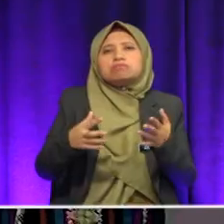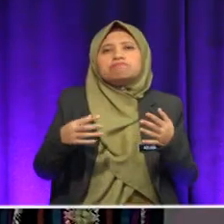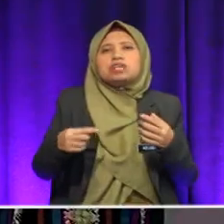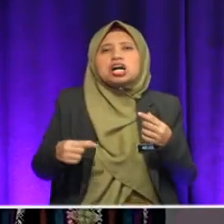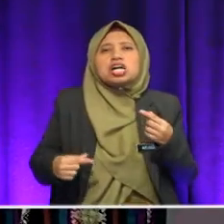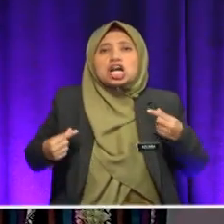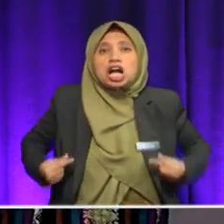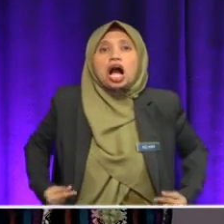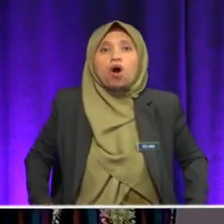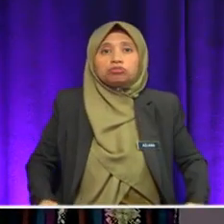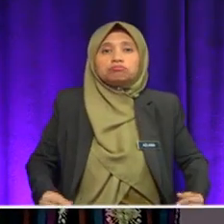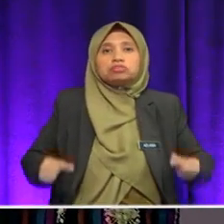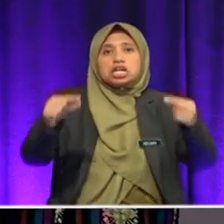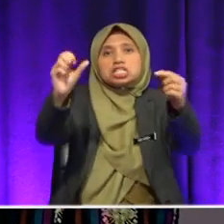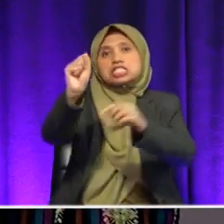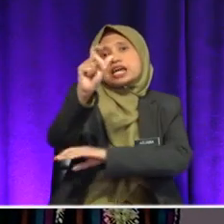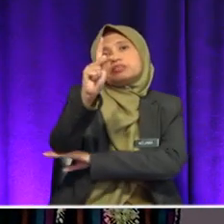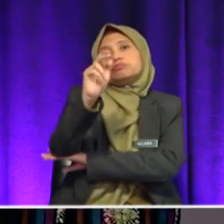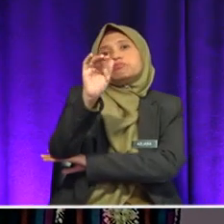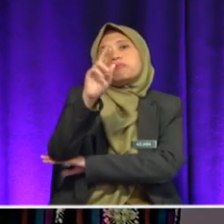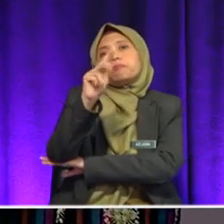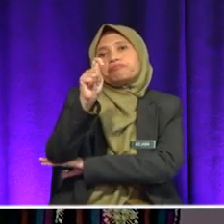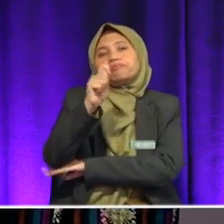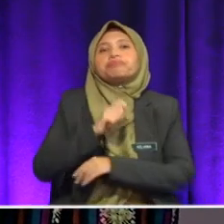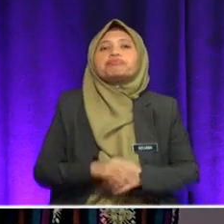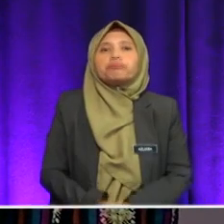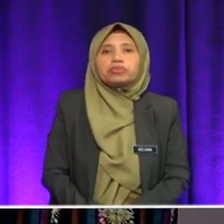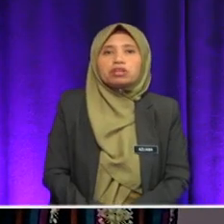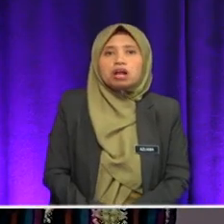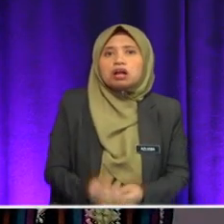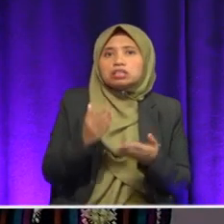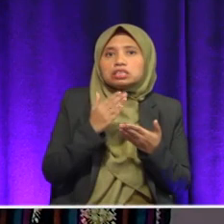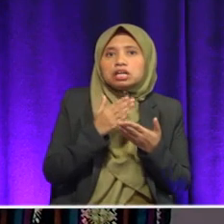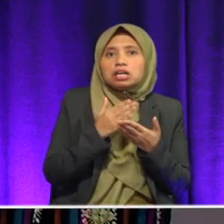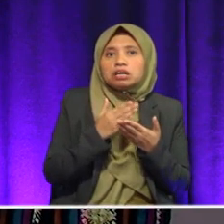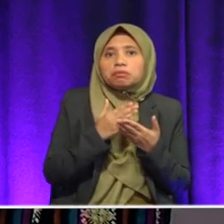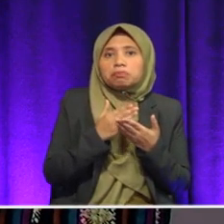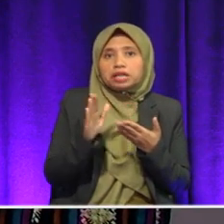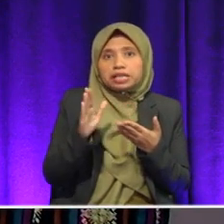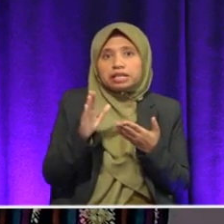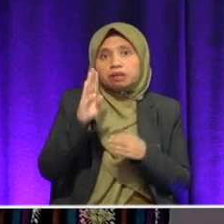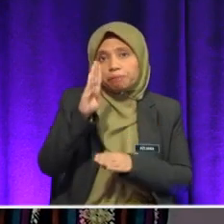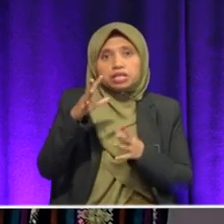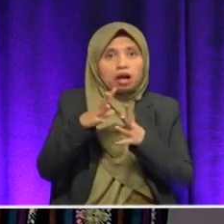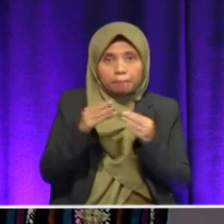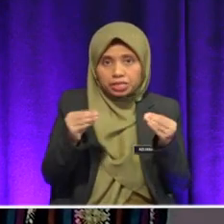adalah seterusnya kita habisnya jawab soal dan bahagian